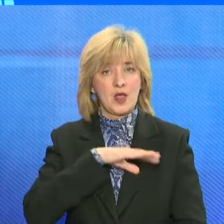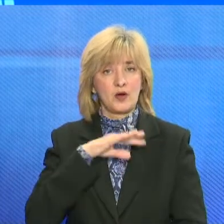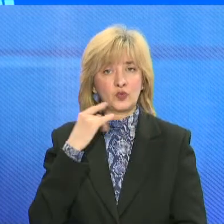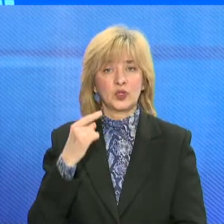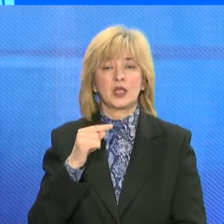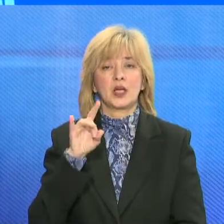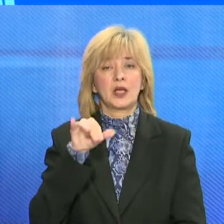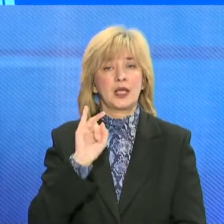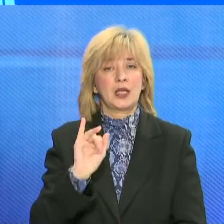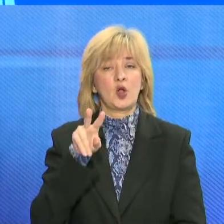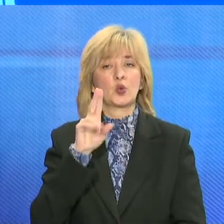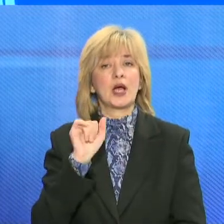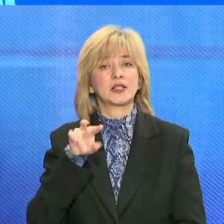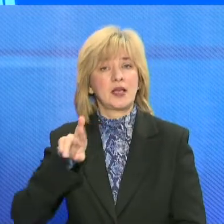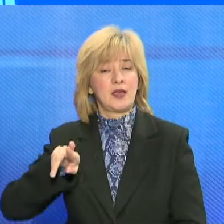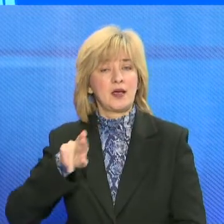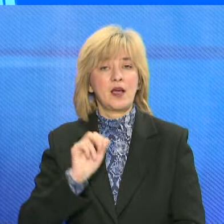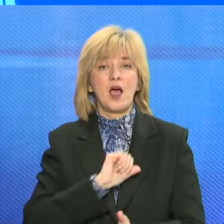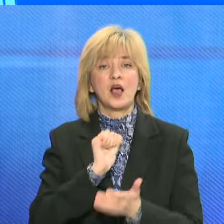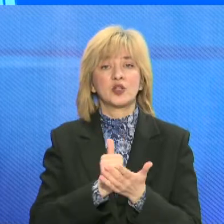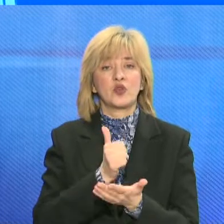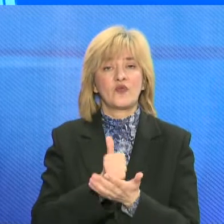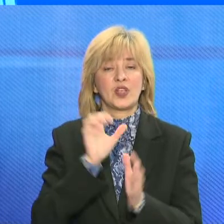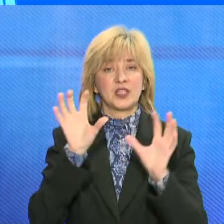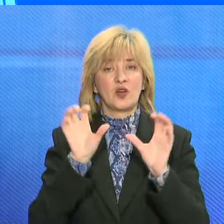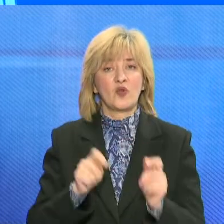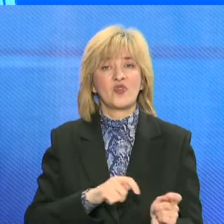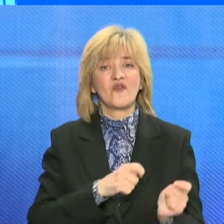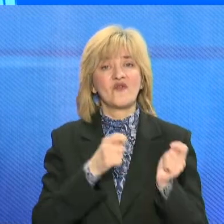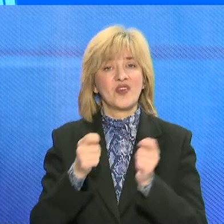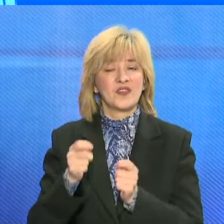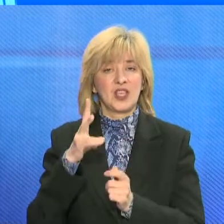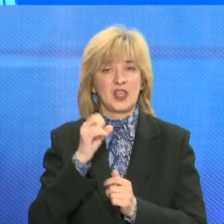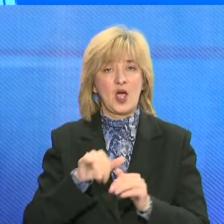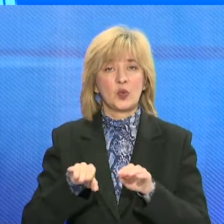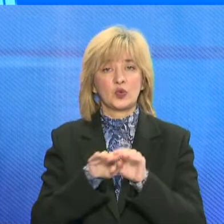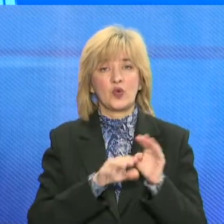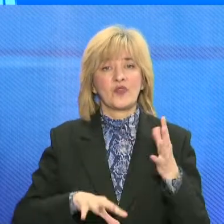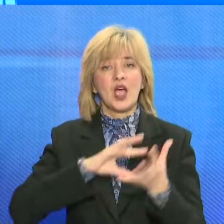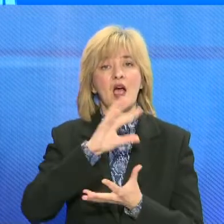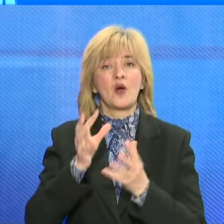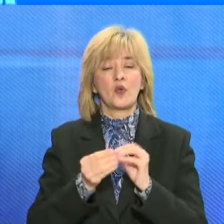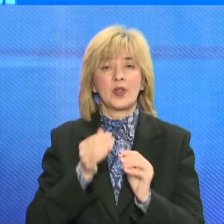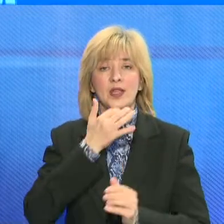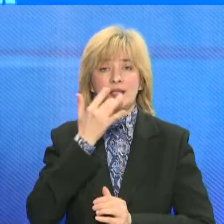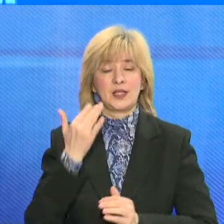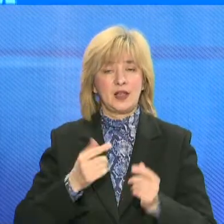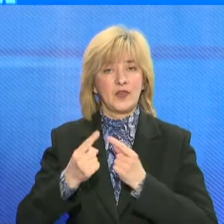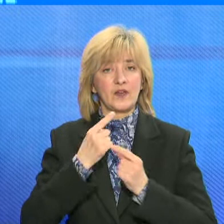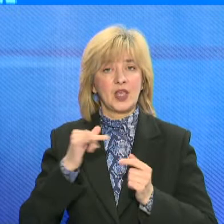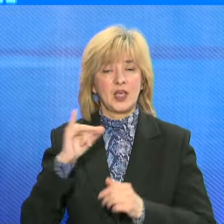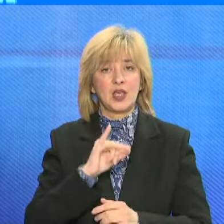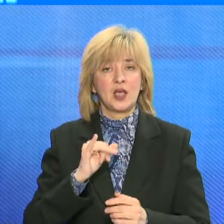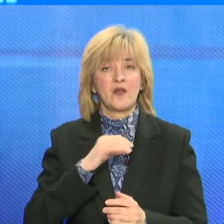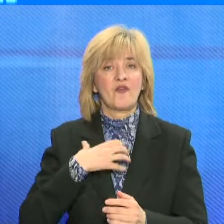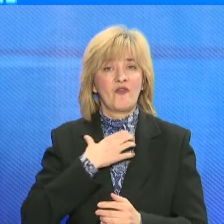дэпутат, асноўны закон краіны выведзены на ўзровень агульнанацыянальнага дыялогу і ключавы пасад. Сыл гэтага працэсу гучыць